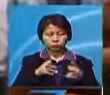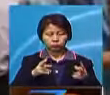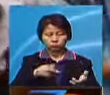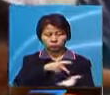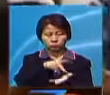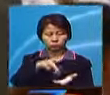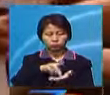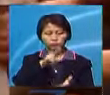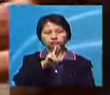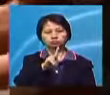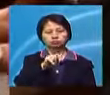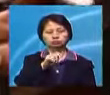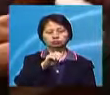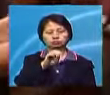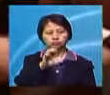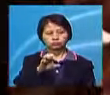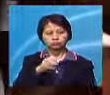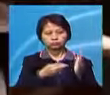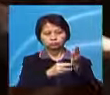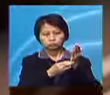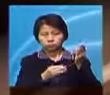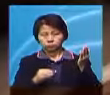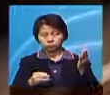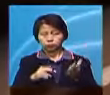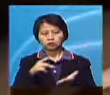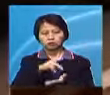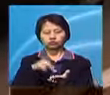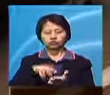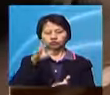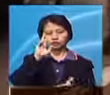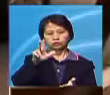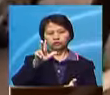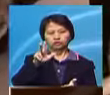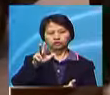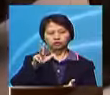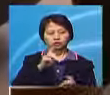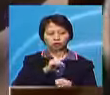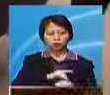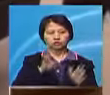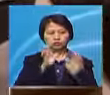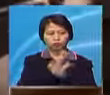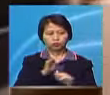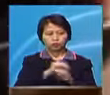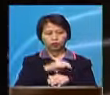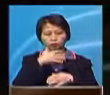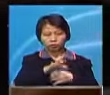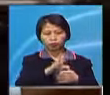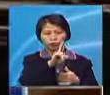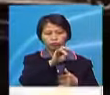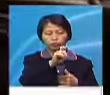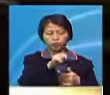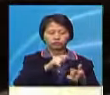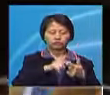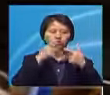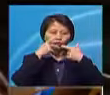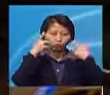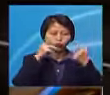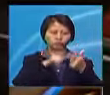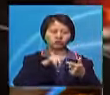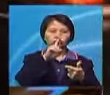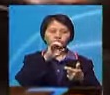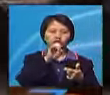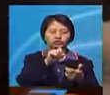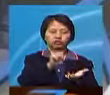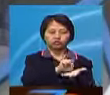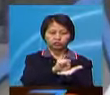transformasi bandar UTC Miri yang merupakan pusat yang ketiga seumpamanya di Sarawak selepas UTC Kuching dan UTC Sibu.